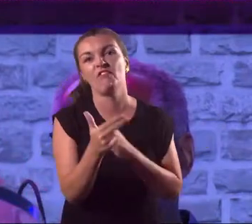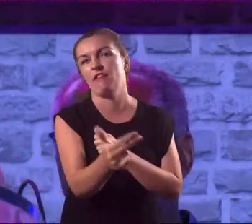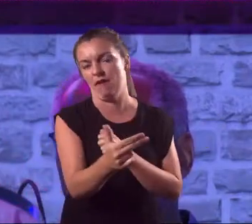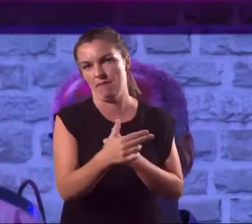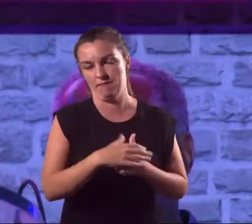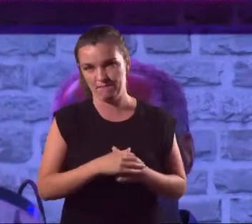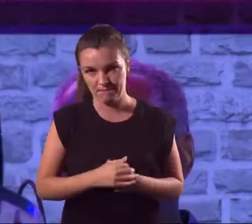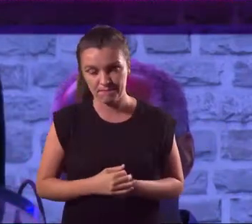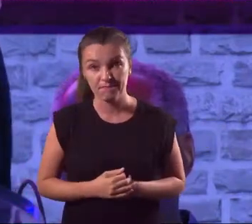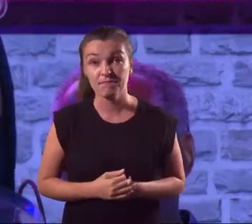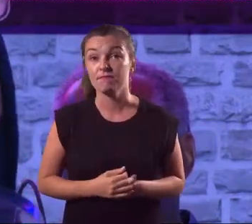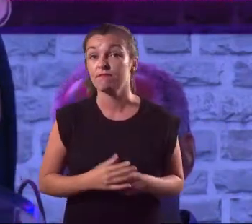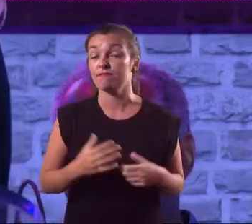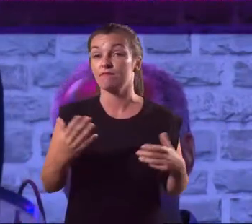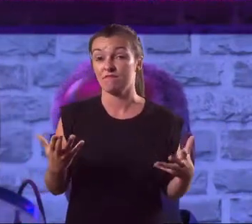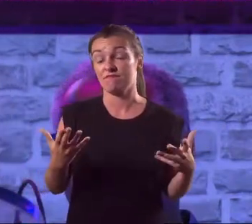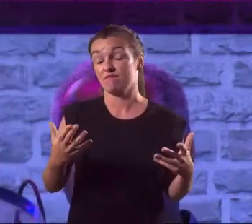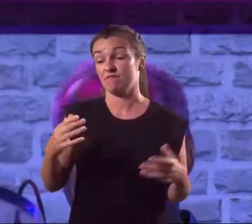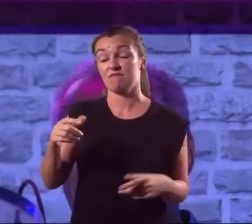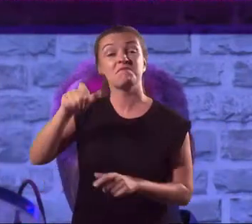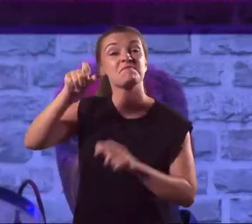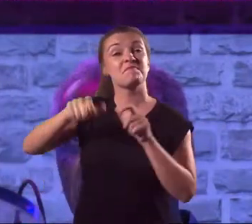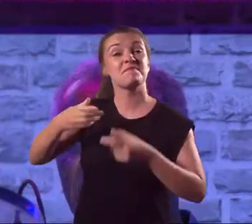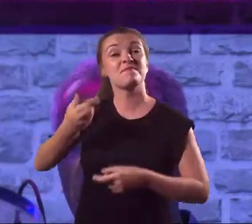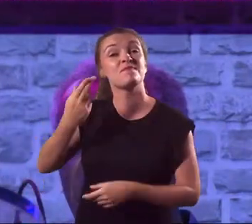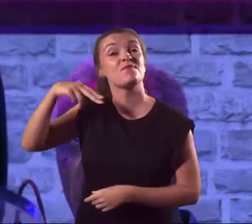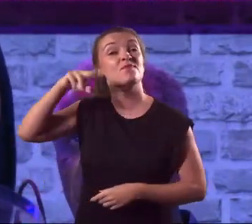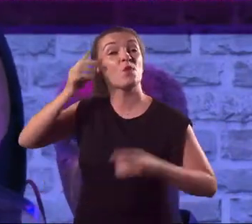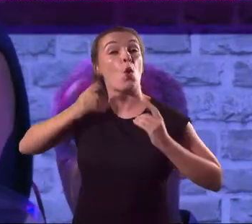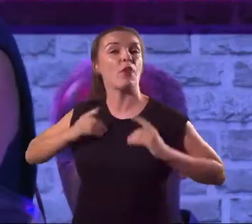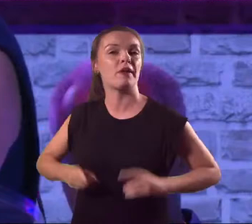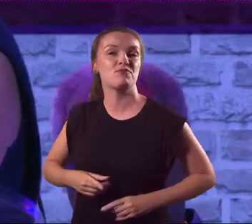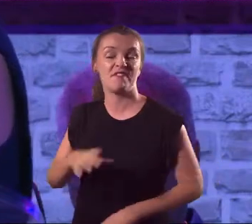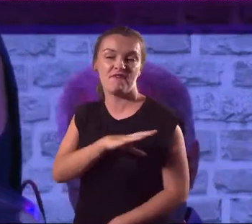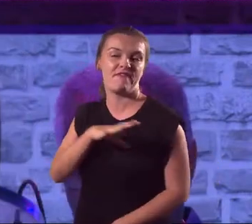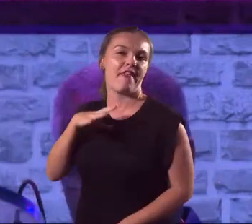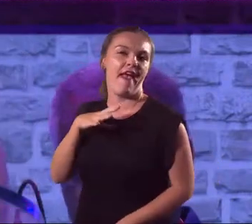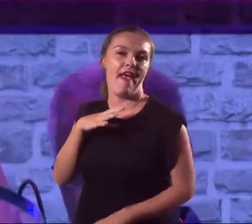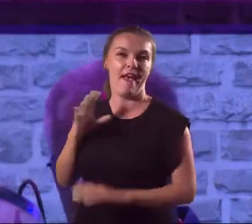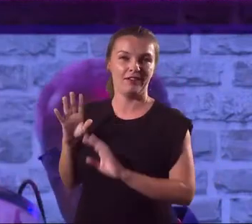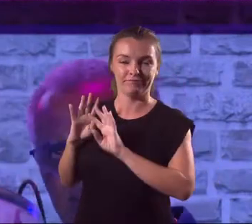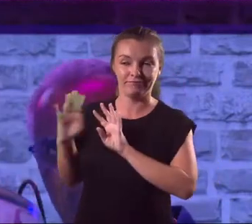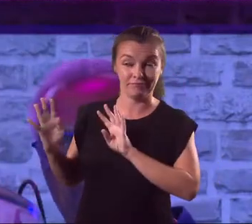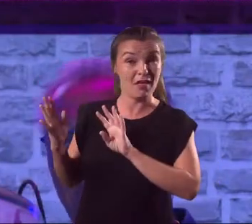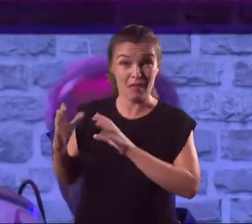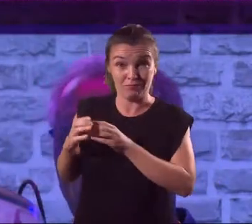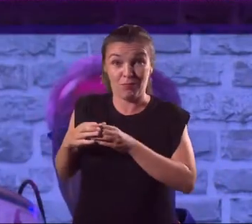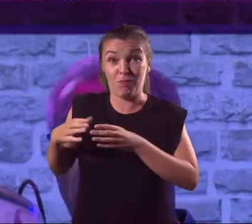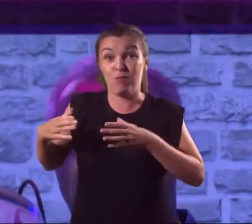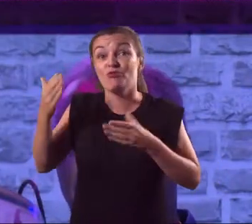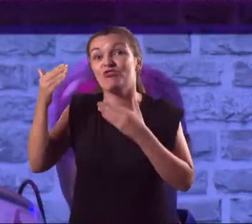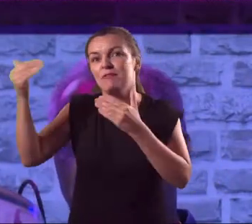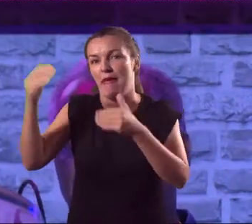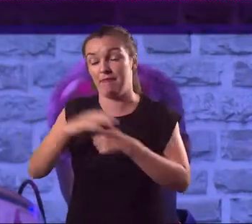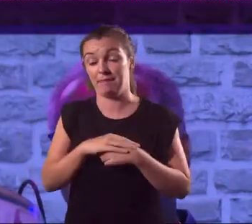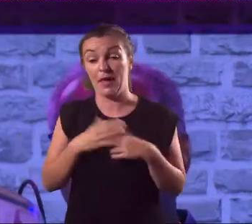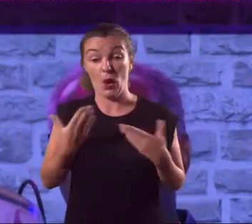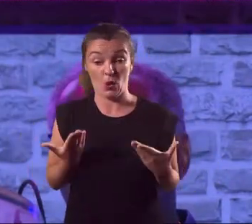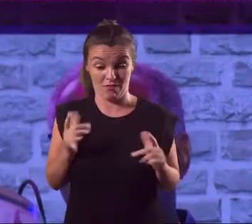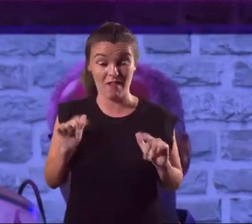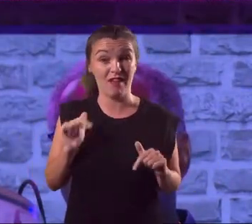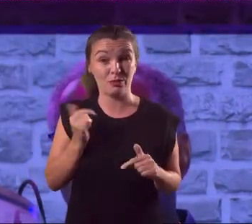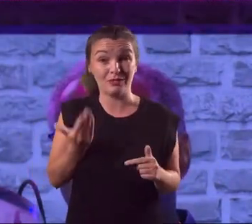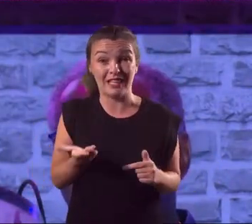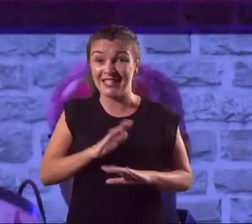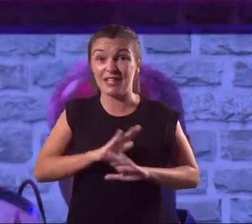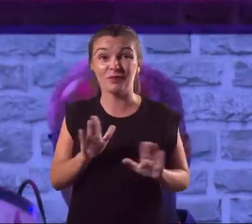Donc, nous sommes fiers de nos heureux députés, et j'espère que nous en aurons beaucoup d'autres. Mais nous ne sommes pas seulement là pour cela. Nous sommes là